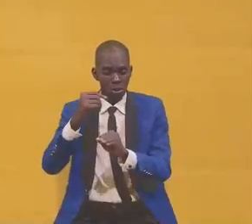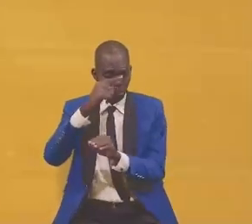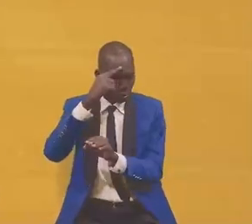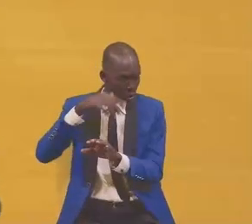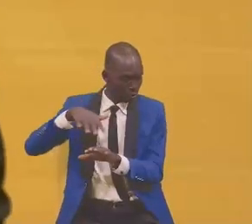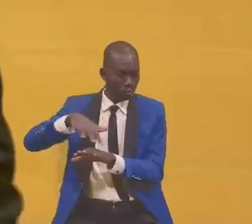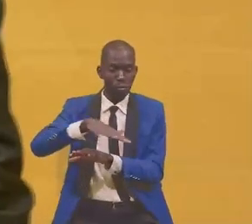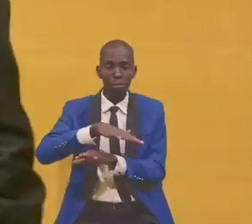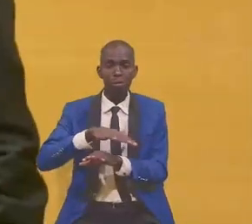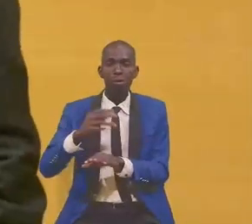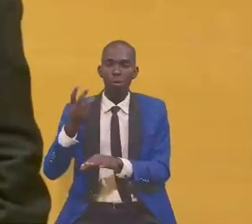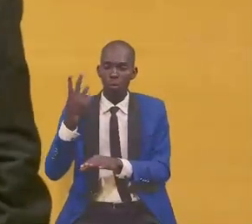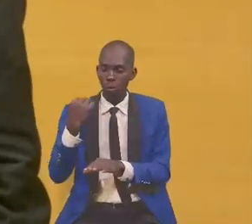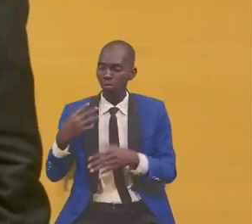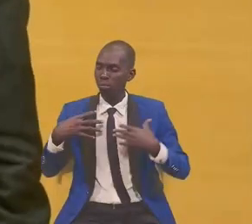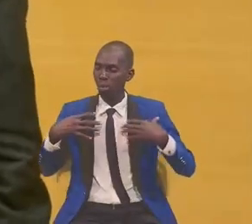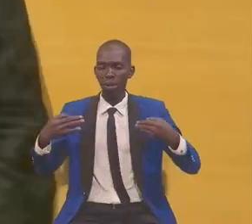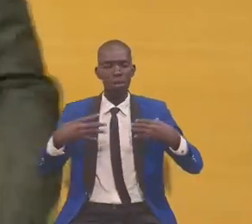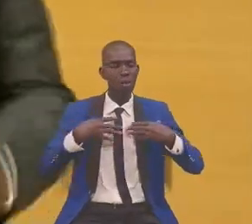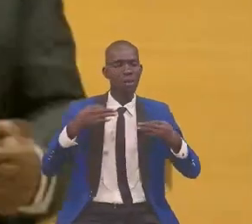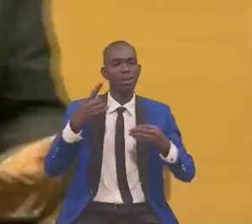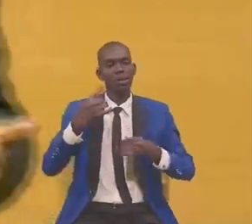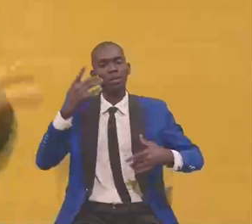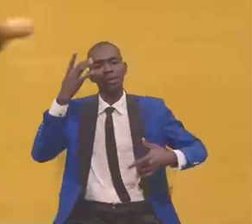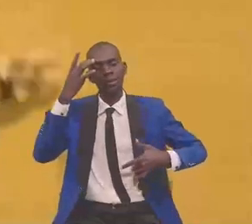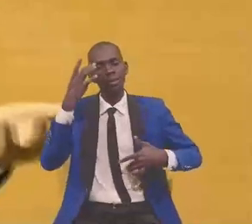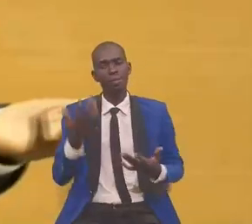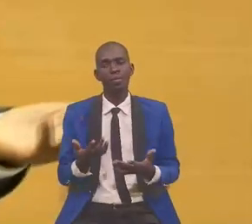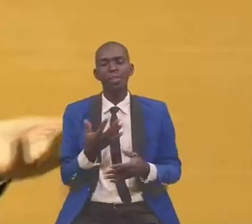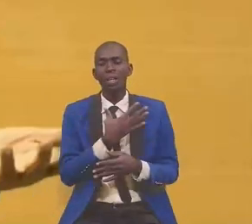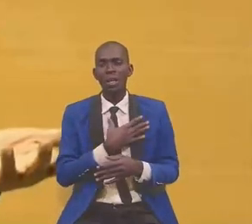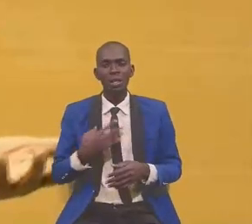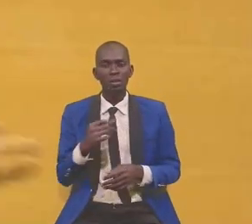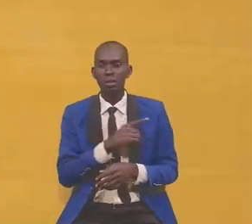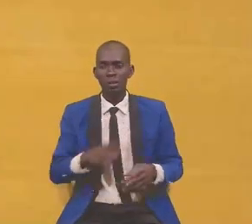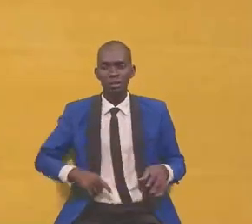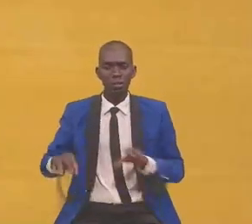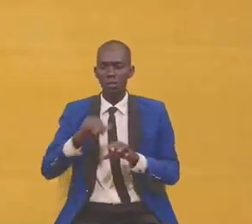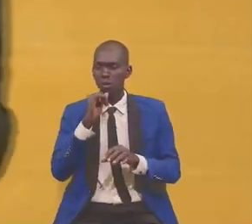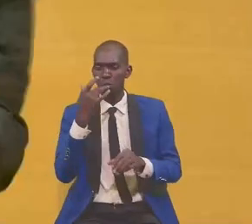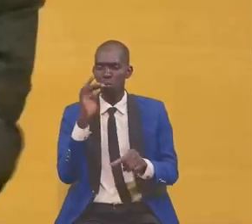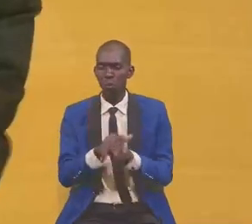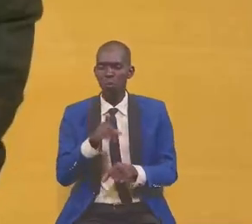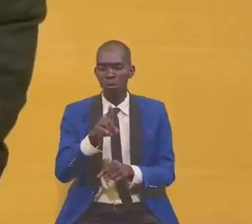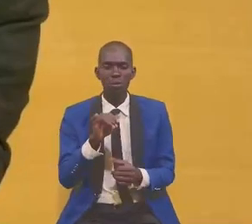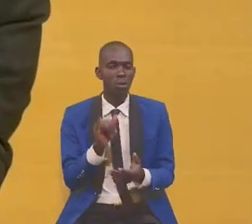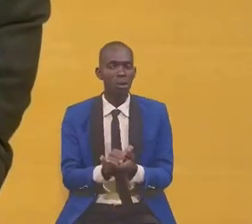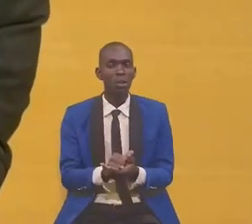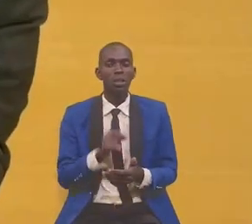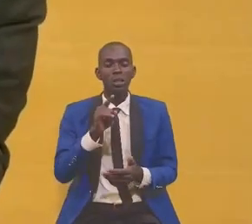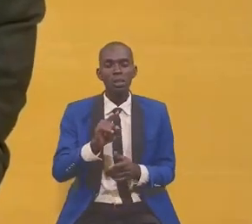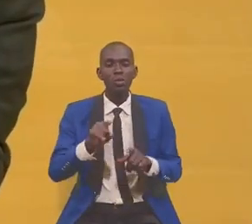guérissait les malades. Le Seigneur ne lui a pas promis ça. Il est allé au-delà de la